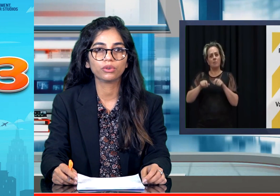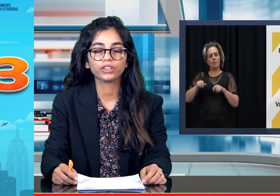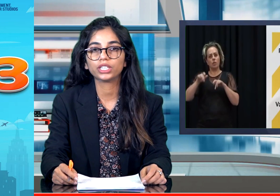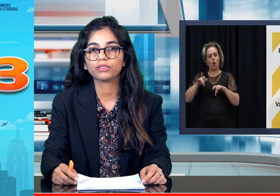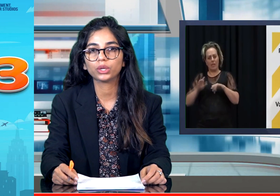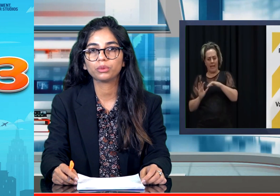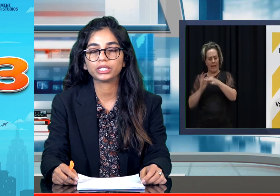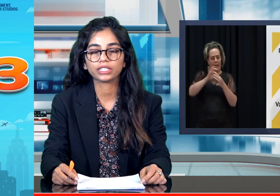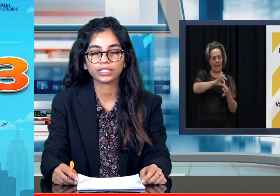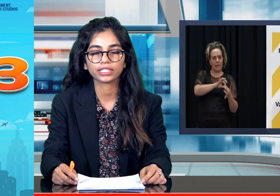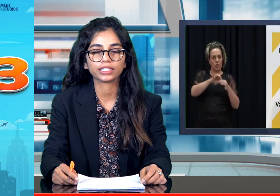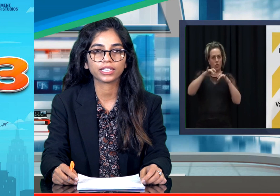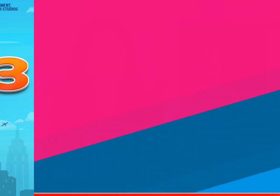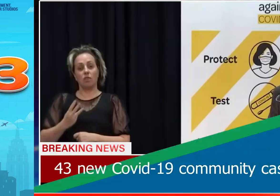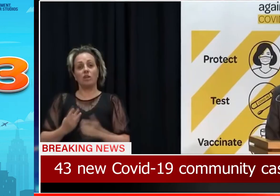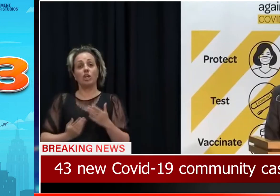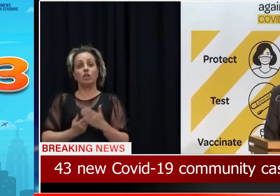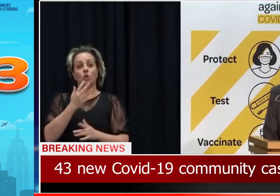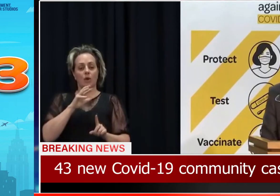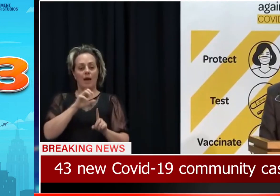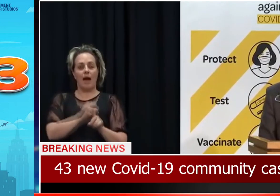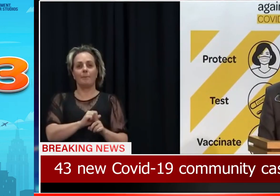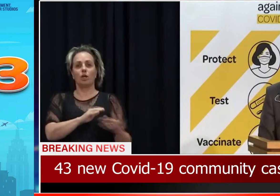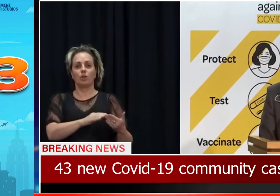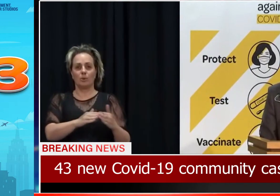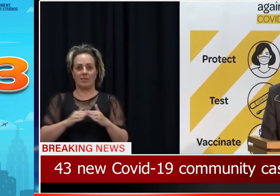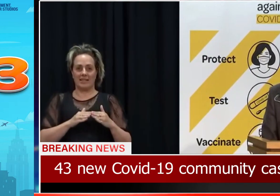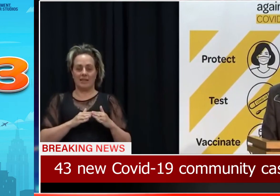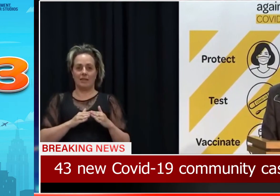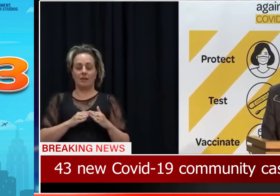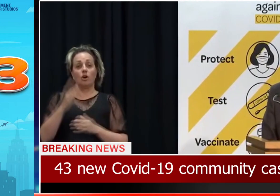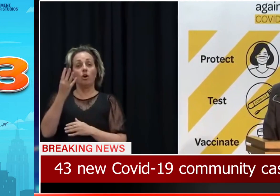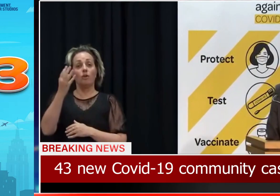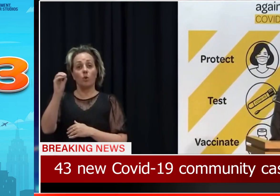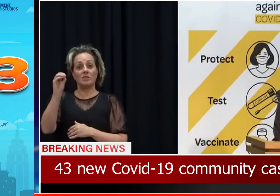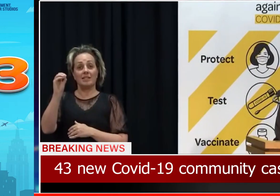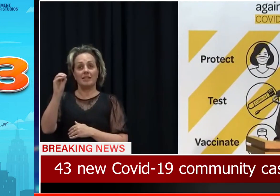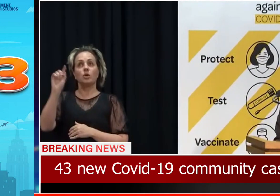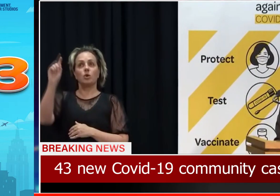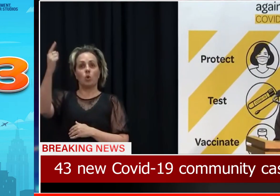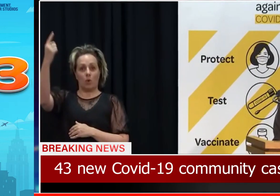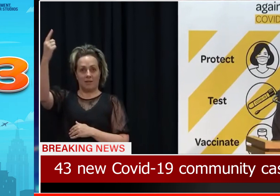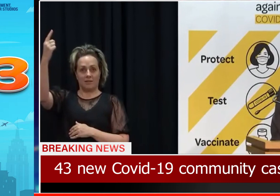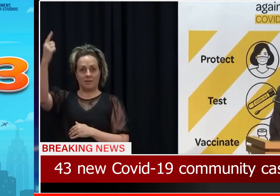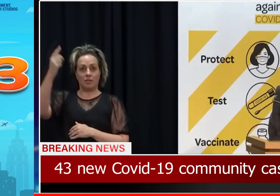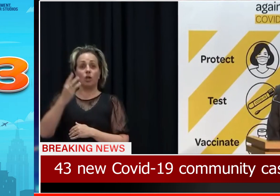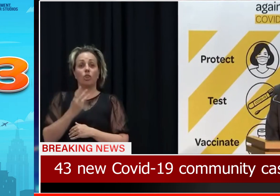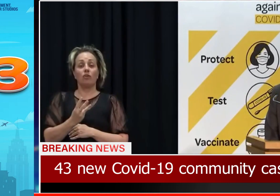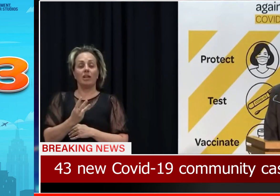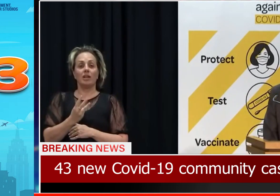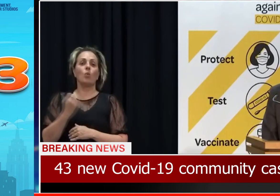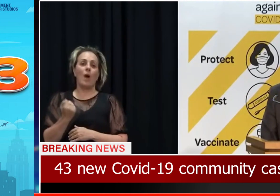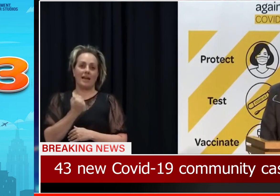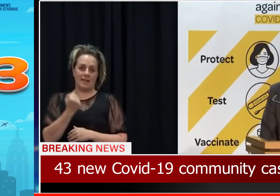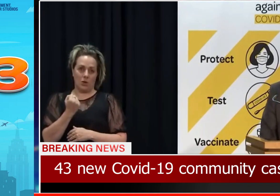एशले ब्लूमफील्ड के वालों बीते दिन की गई। इन्हों 19 केस अनलिंक्ड दसे जा रहे हैं, जाने कि इन्होंने बारे जांच आ रही है कि इन्हों का